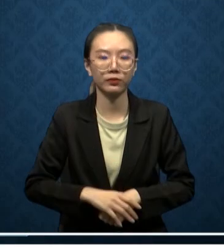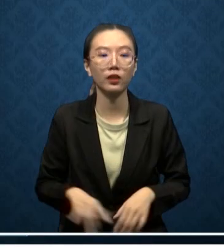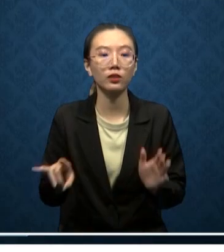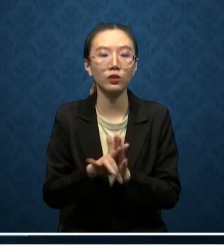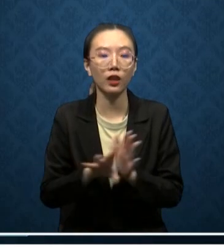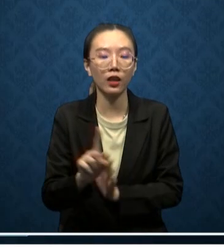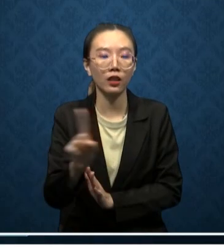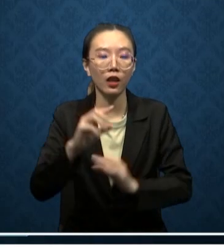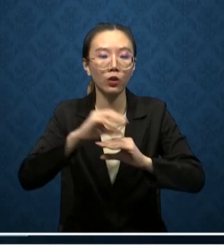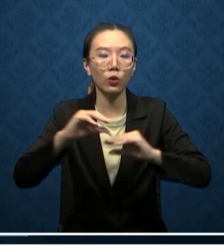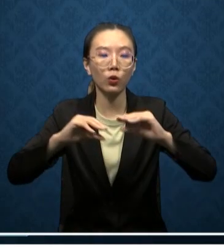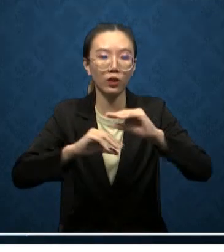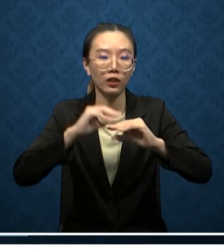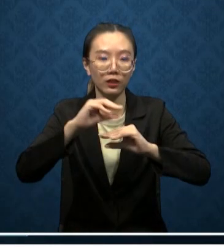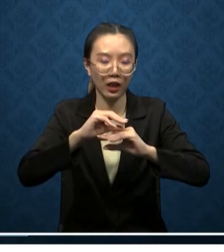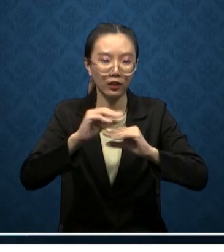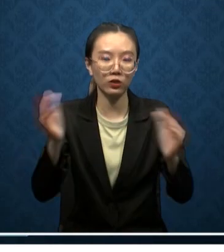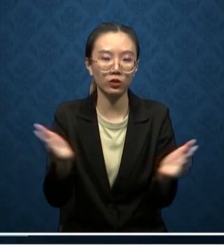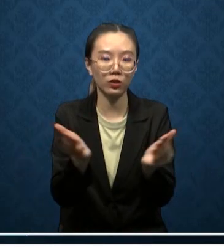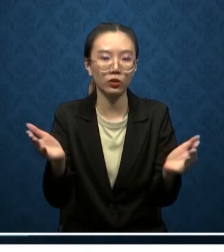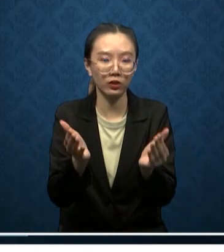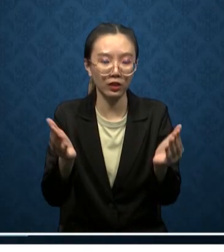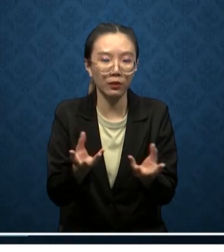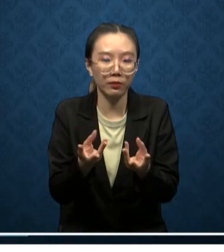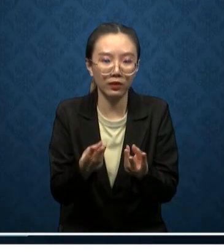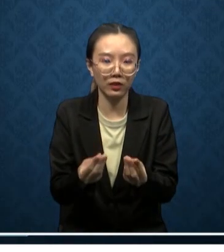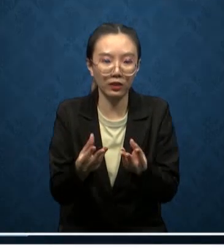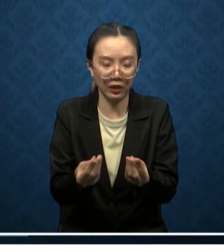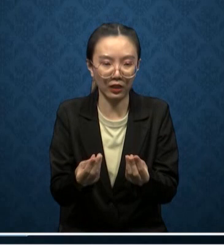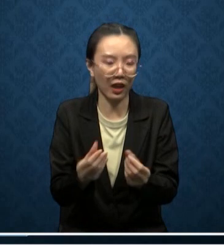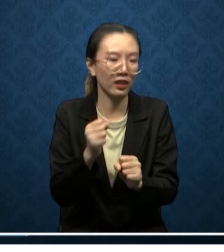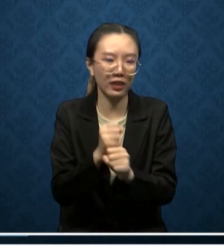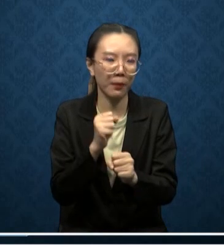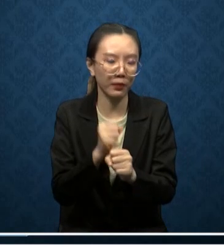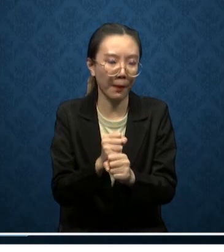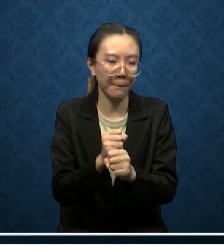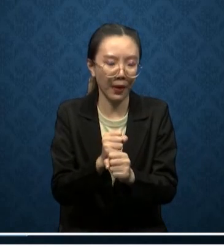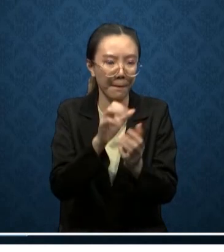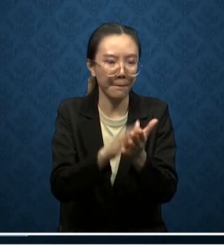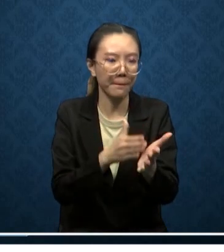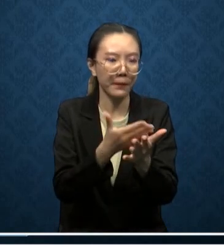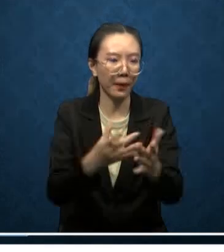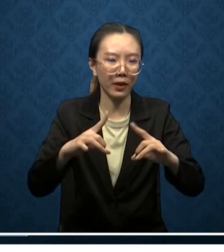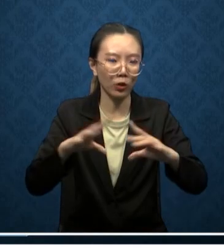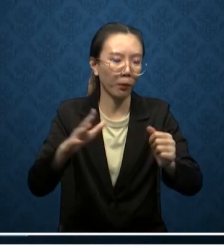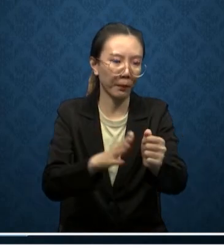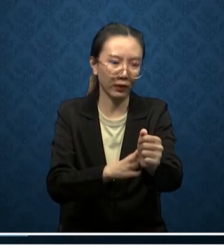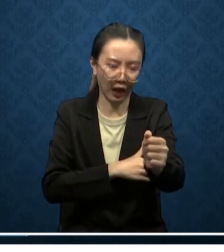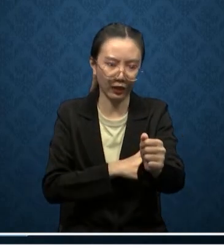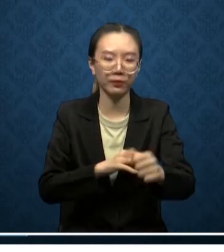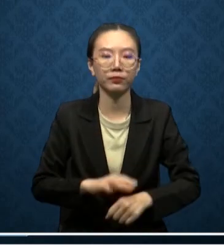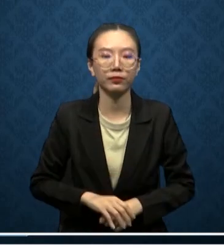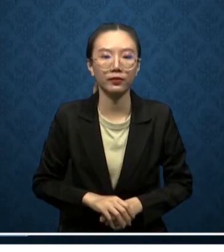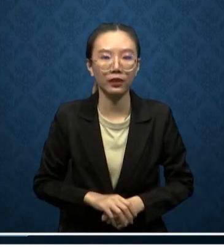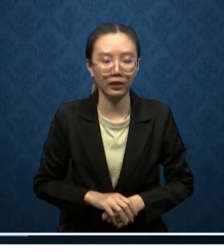ตามไปดูโครงการส่งส่งเสริมชีวภาพทางดินนะครับเพราะว่าล่าช้ากว่าแผนมากแล้วก็งานเนี่ยเป็นลักษณะงานประจำของหน่วยงานมากกว่าที่จะเป็น